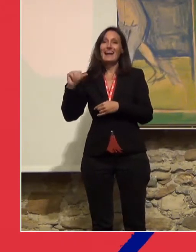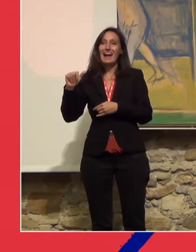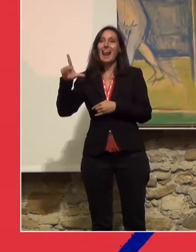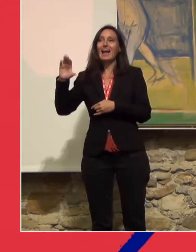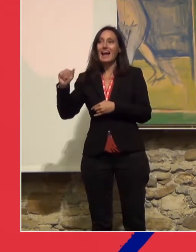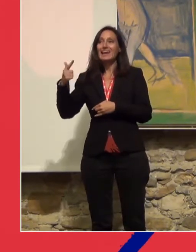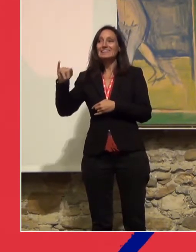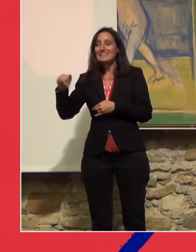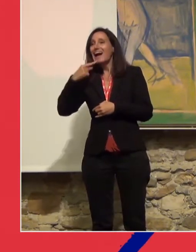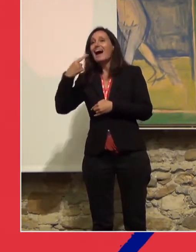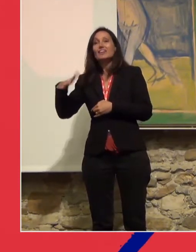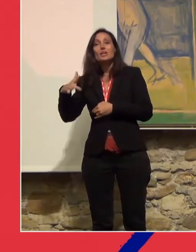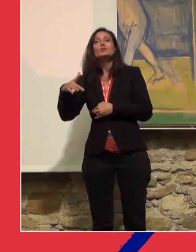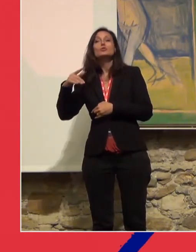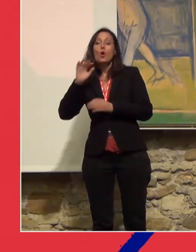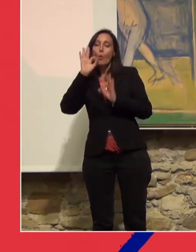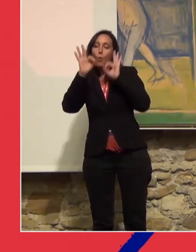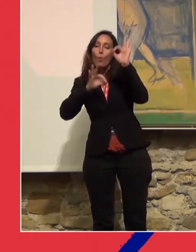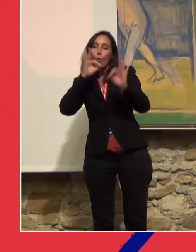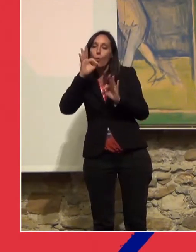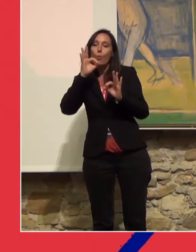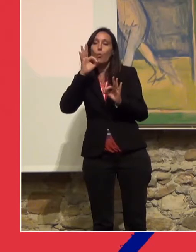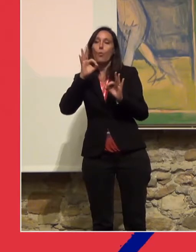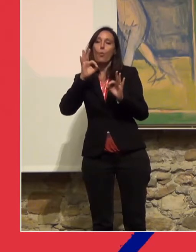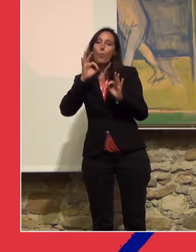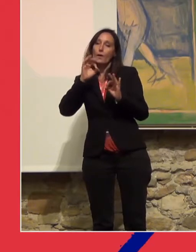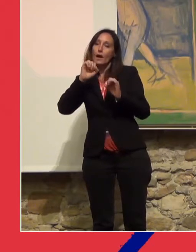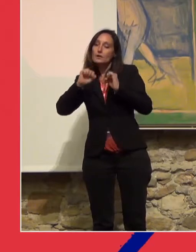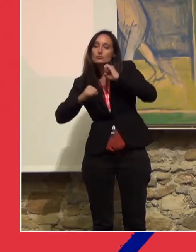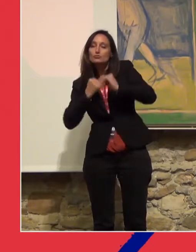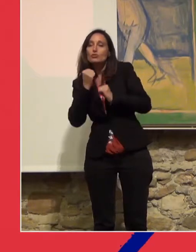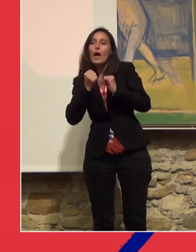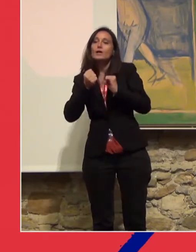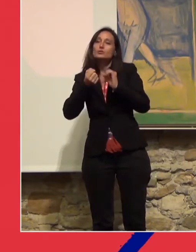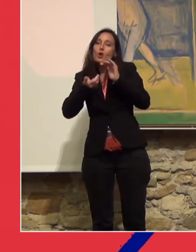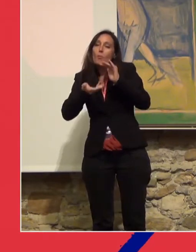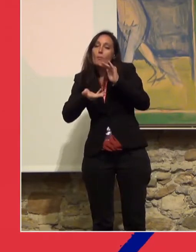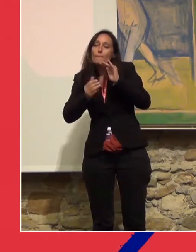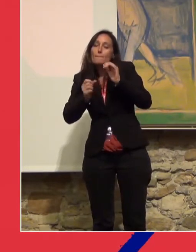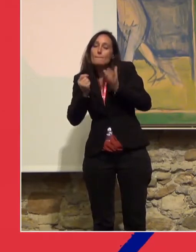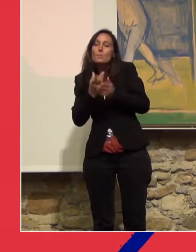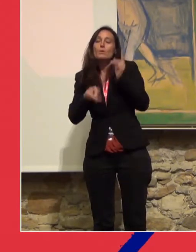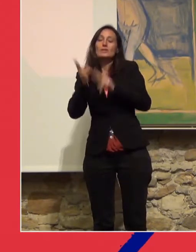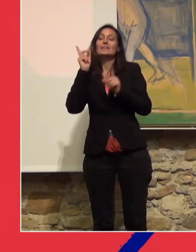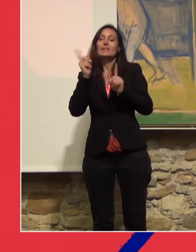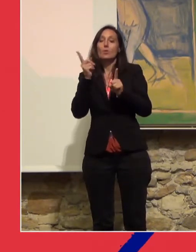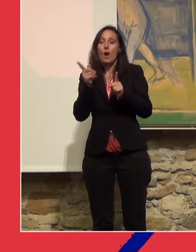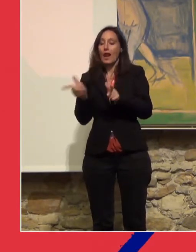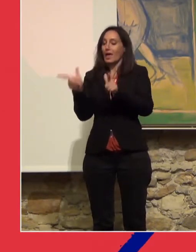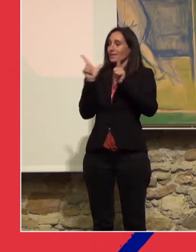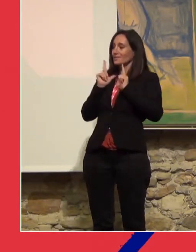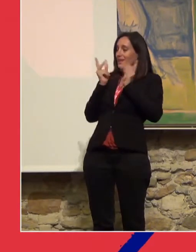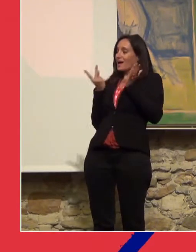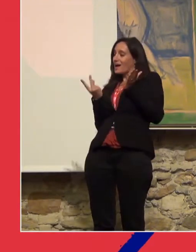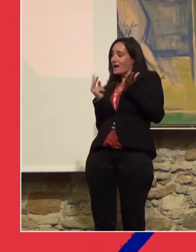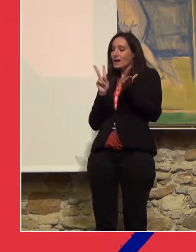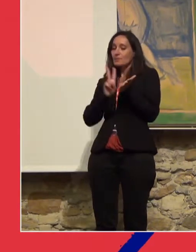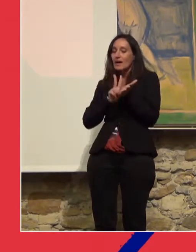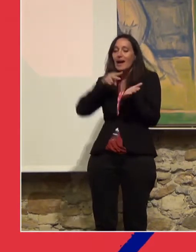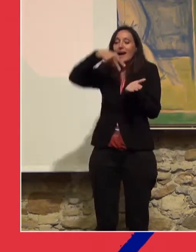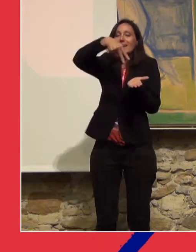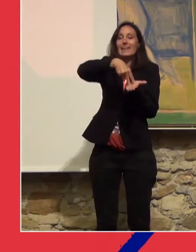rialzare e di far ricominciare la vita. Talita cum, ti dico,